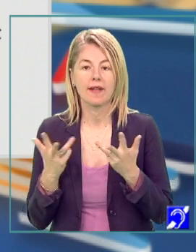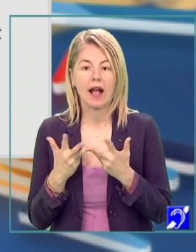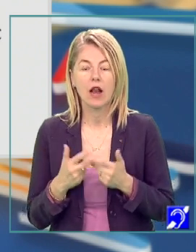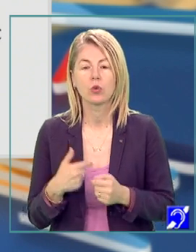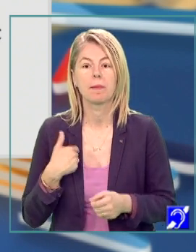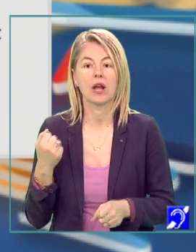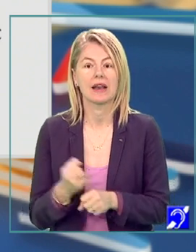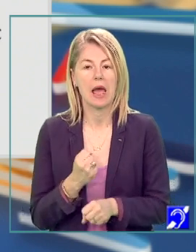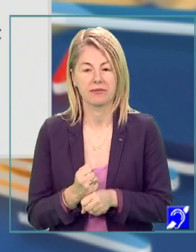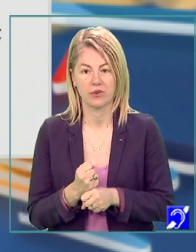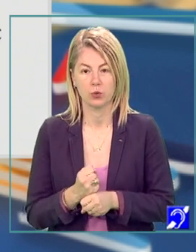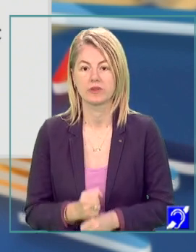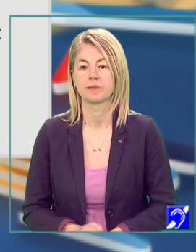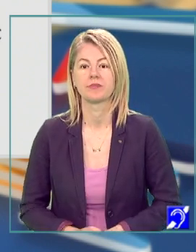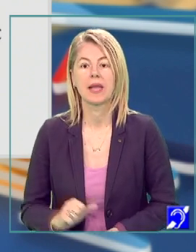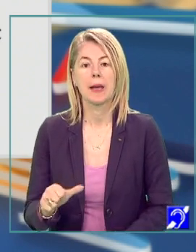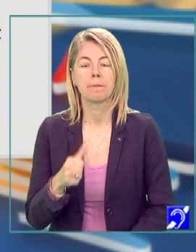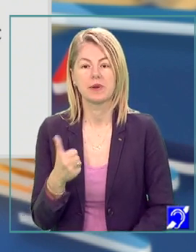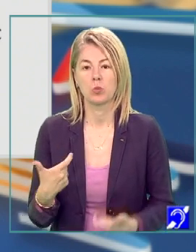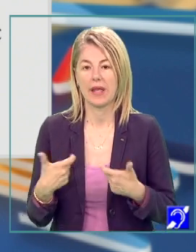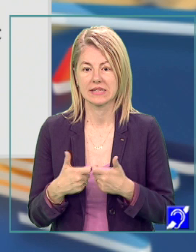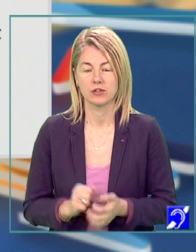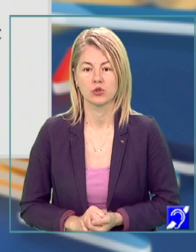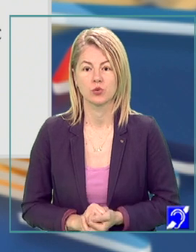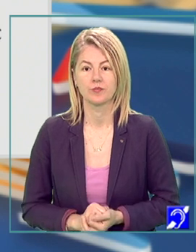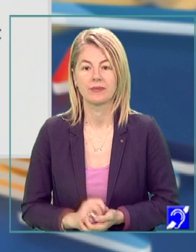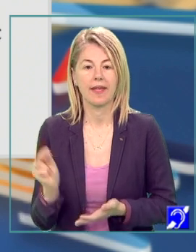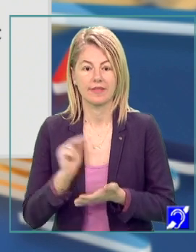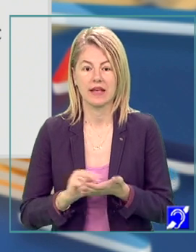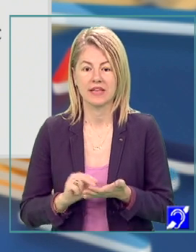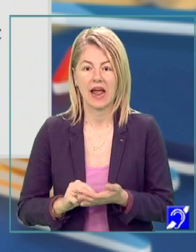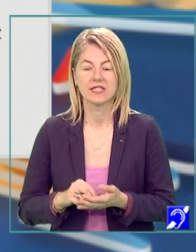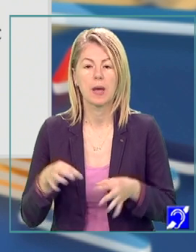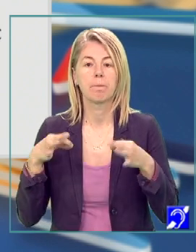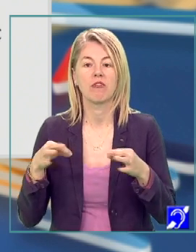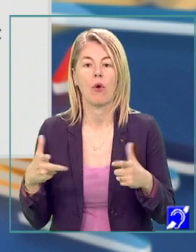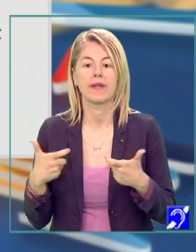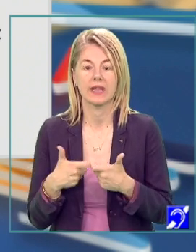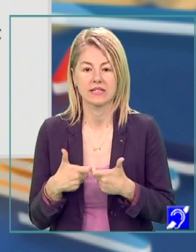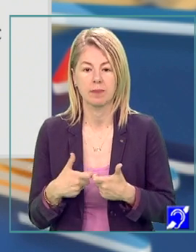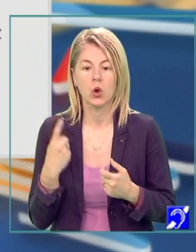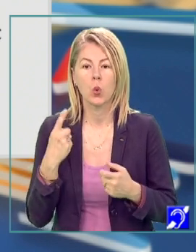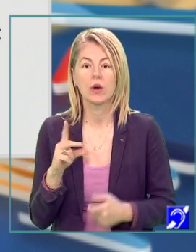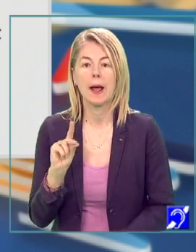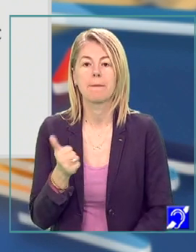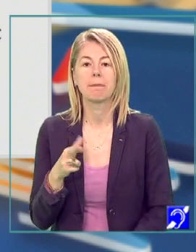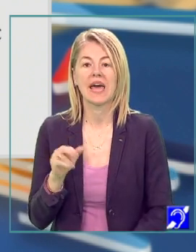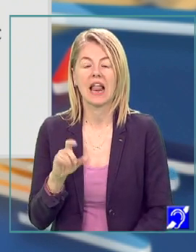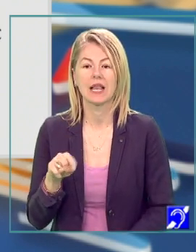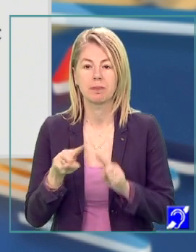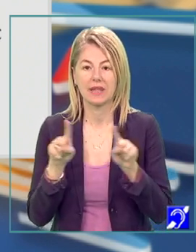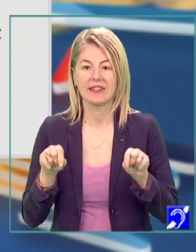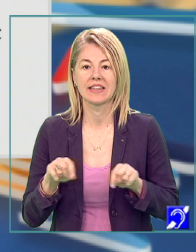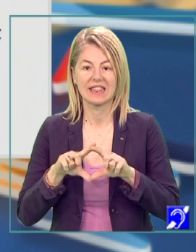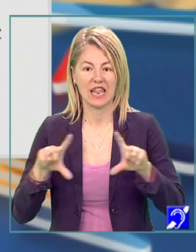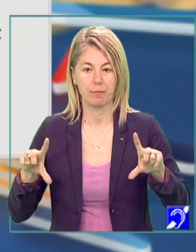calculele pe care le facem. Primul exercițiu. Desenați pe foaia de examen un paralelipiped